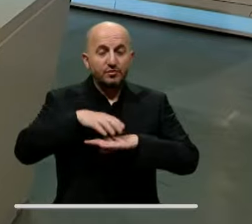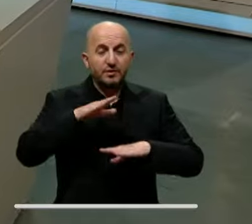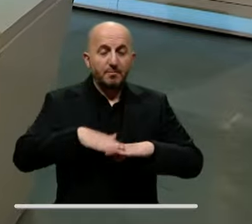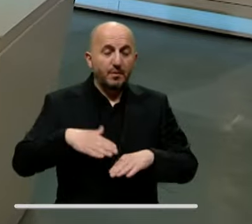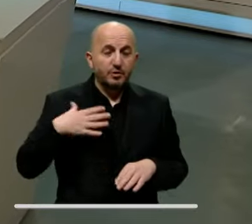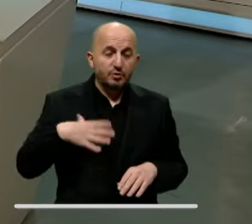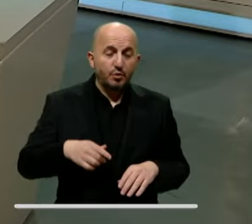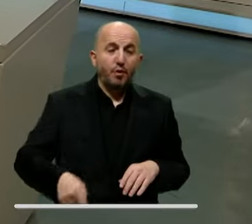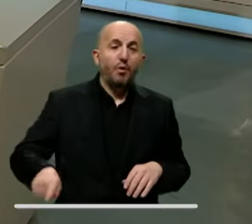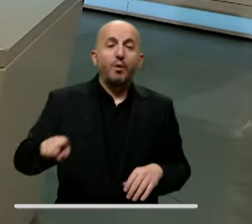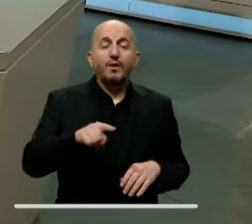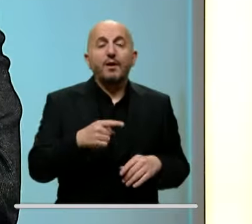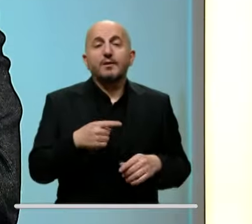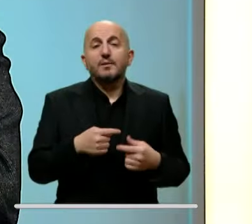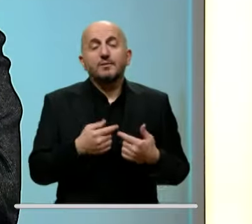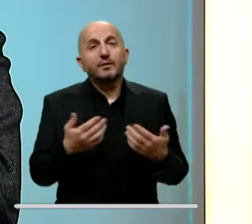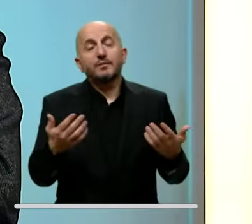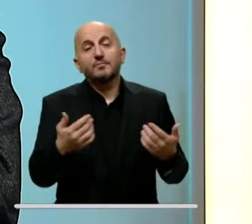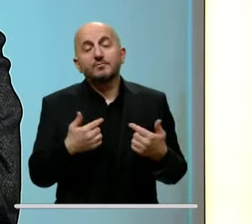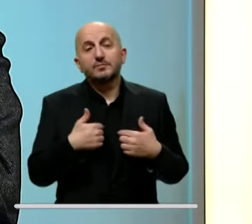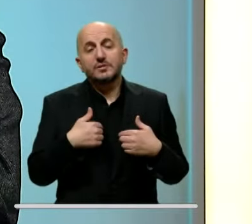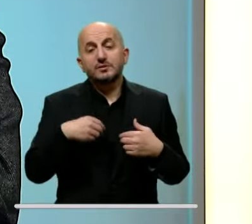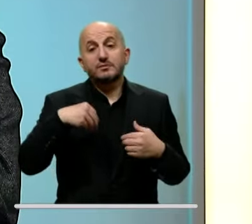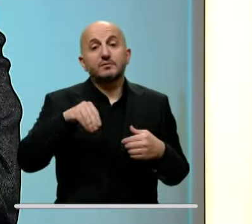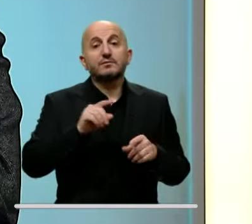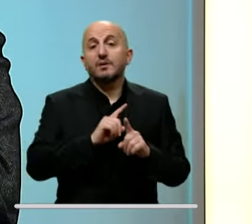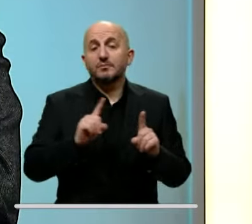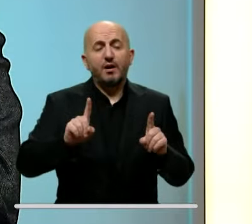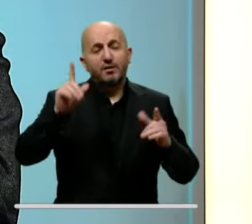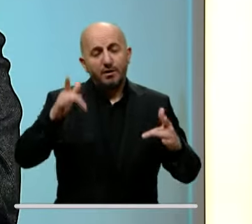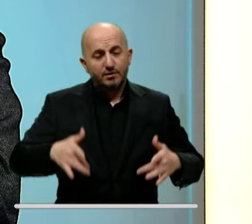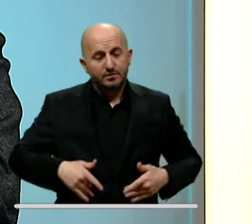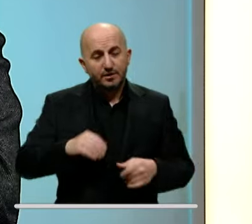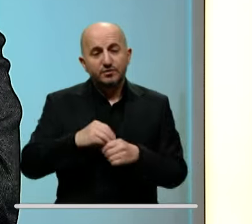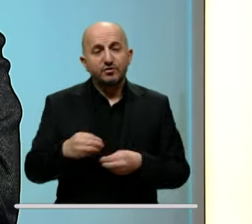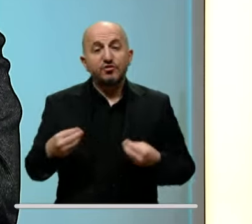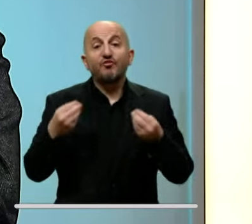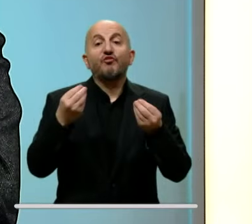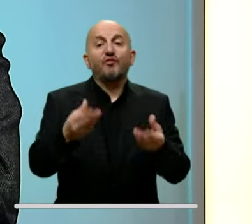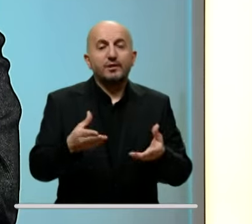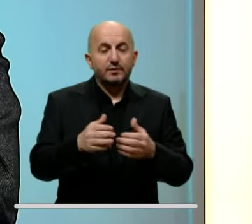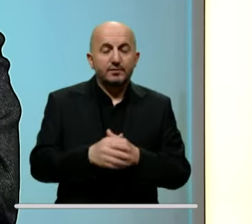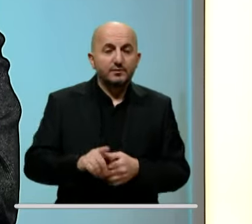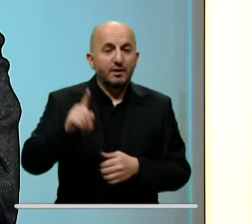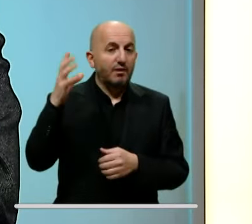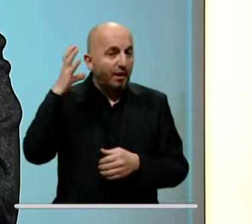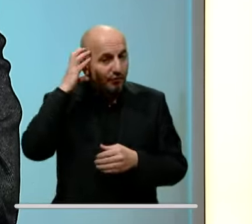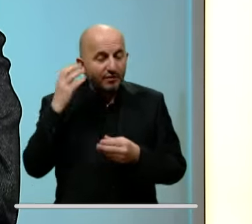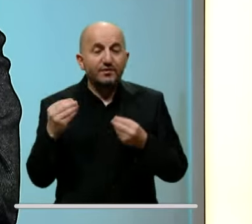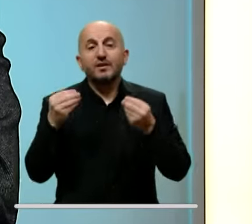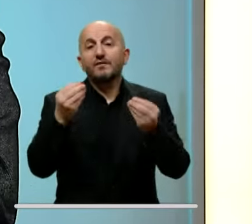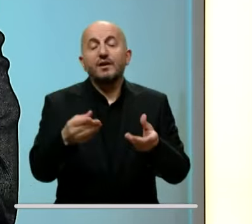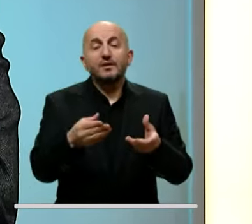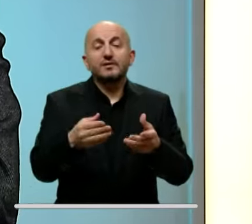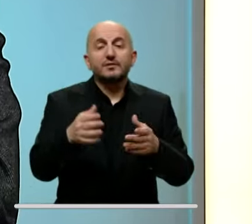onlar da biz Eee Ya Muhammed burayı sana satmayız Allah rızası için veririz ve Allah'a Vakf ederek veririz